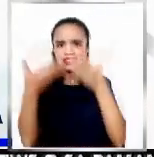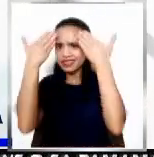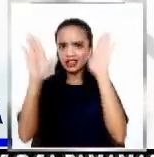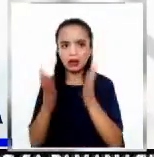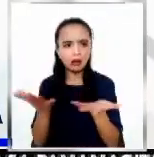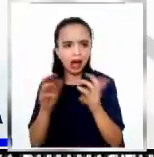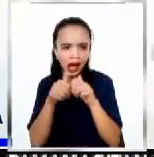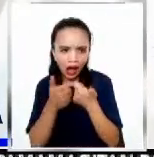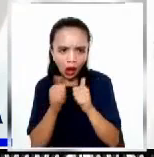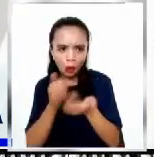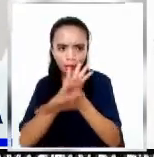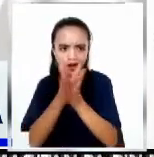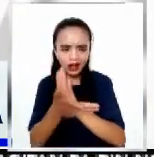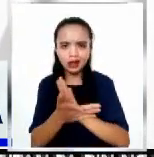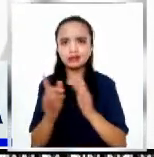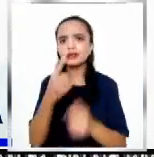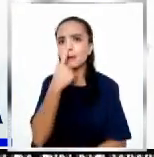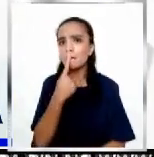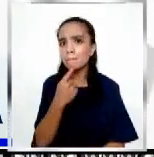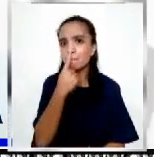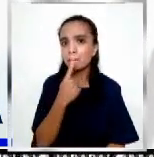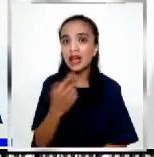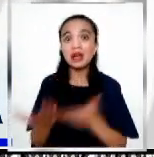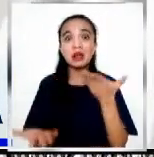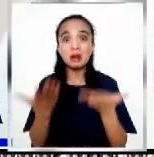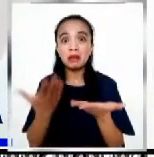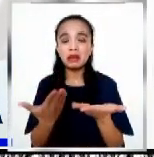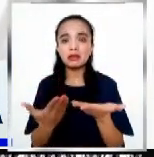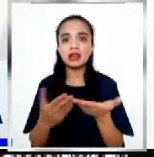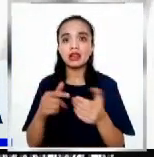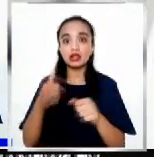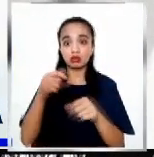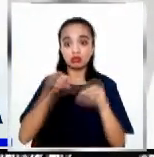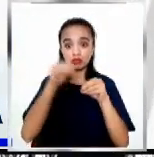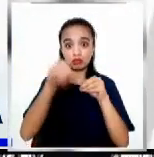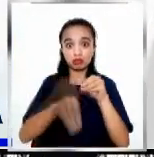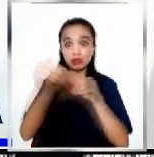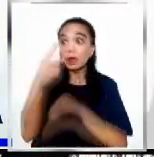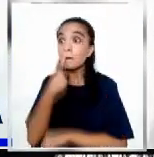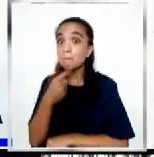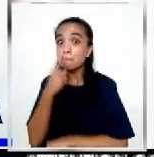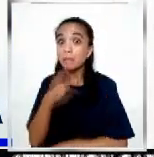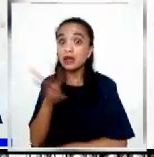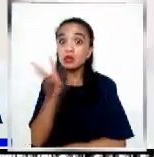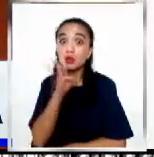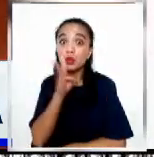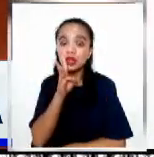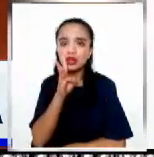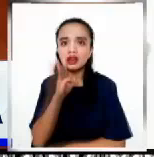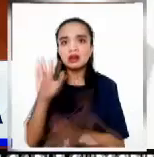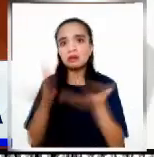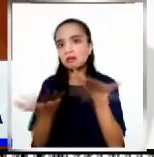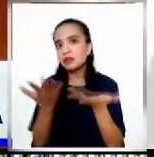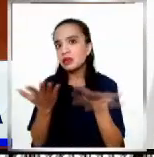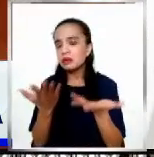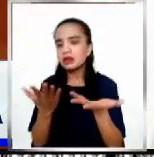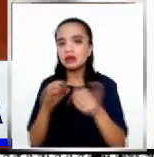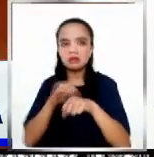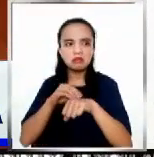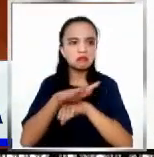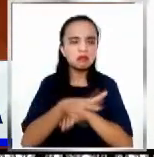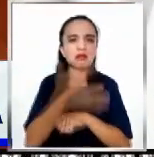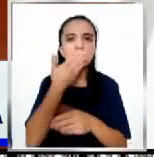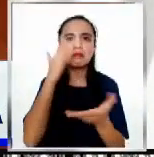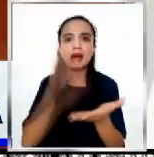Gayunman, posible anilang makasama sa mga tanim ang tubig na pula, lalo na kung kemikal ang pinagmula nito. Pulang tubig dagat din